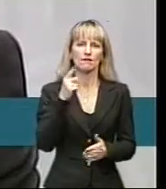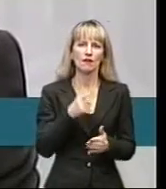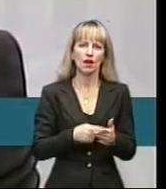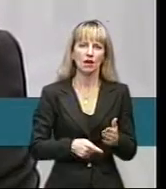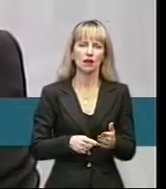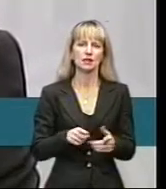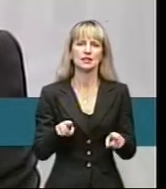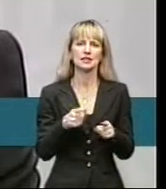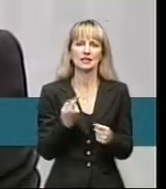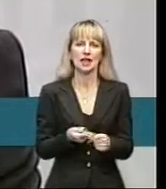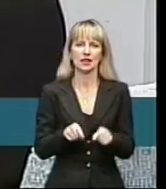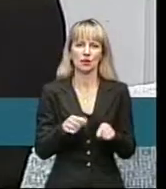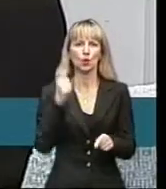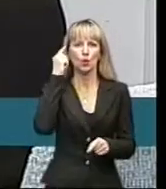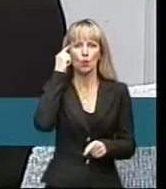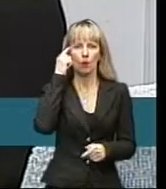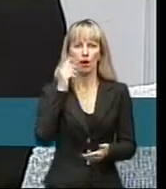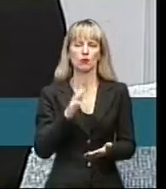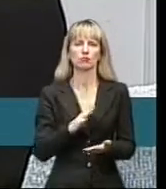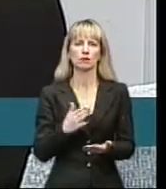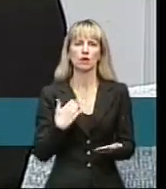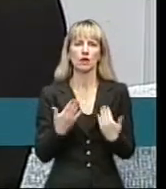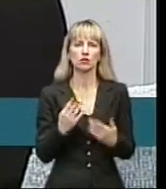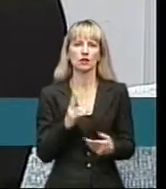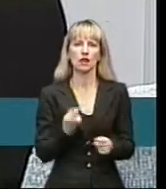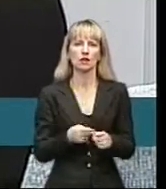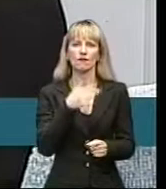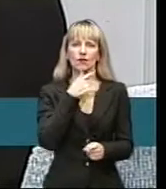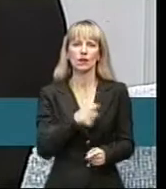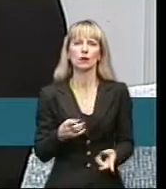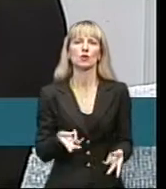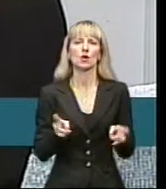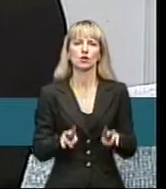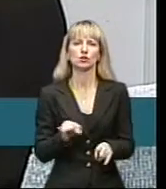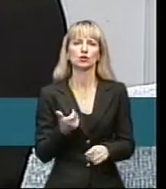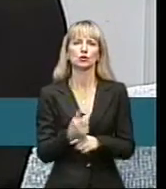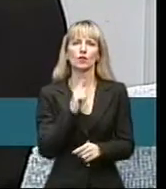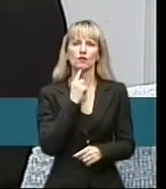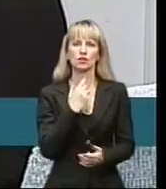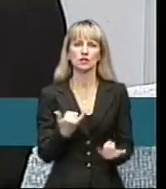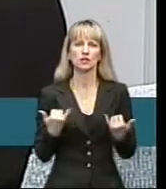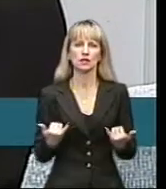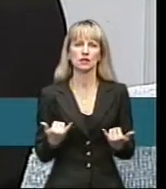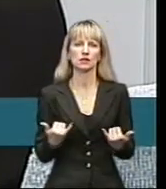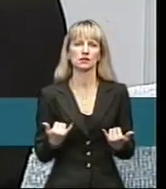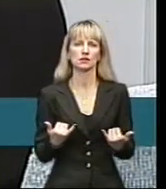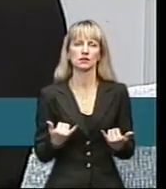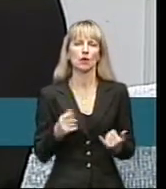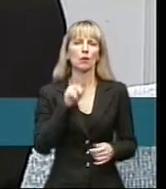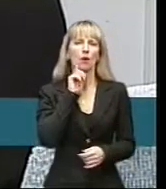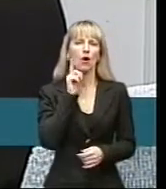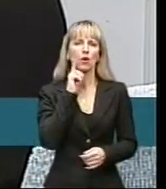тими думками, з тієї позиції до цього часу залишились. І тому дуже важко зараз навіть